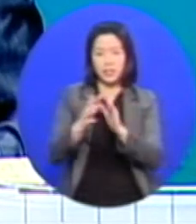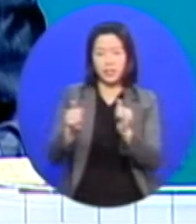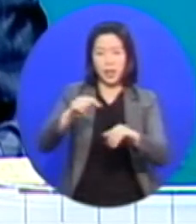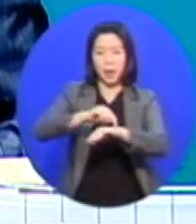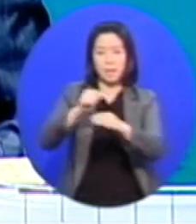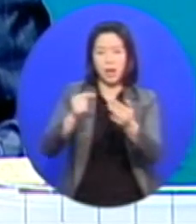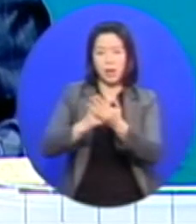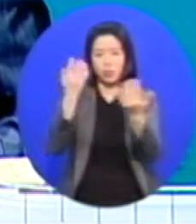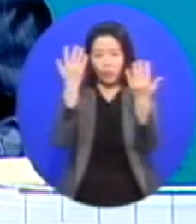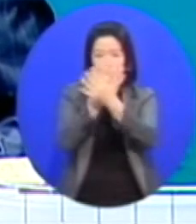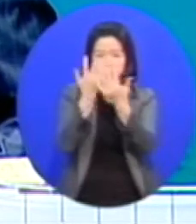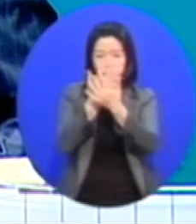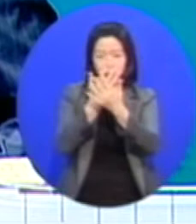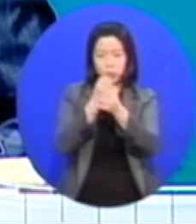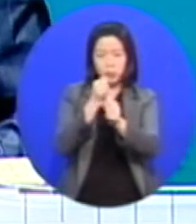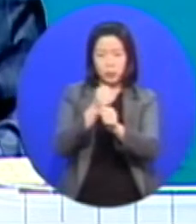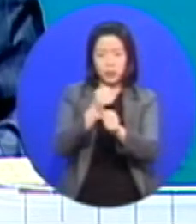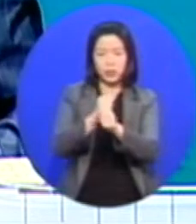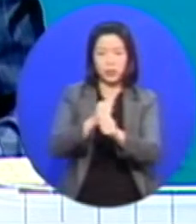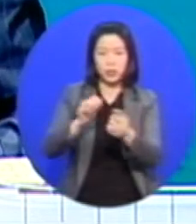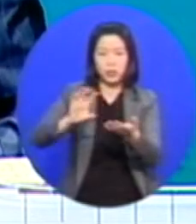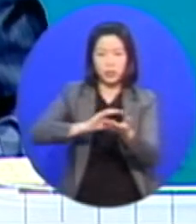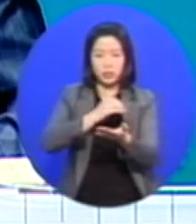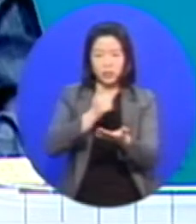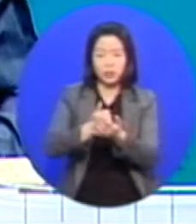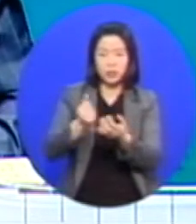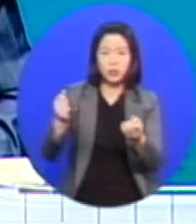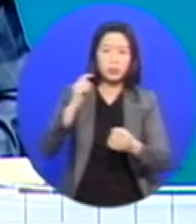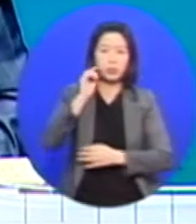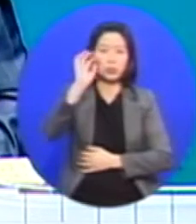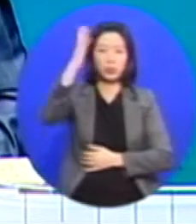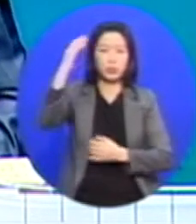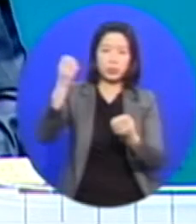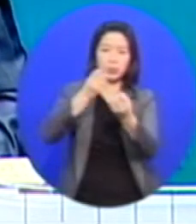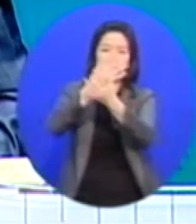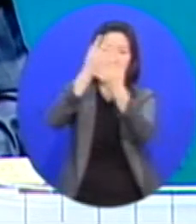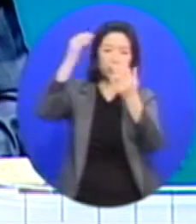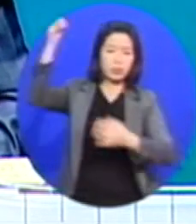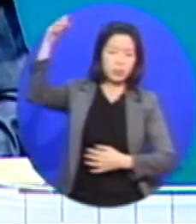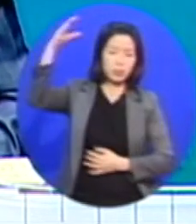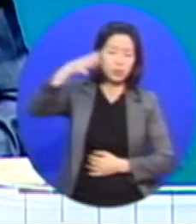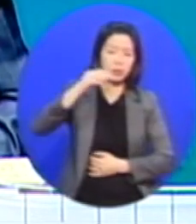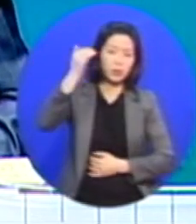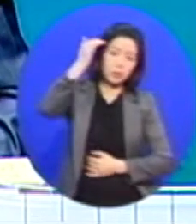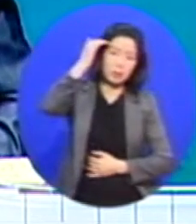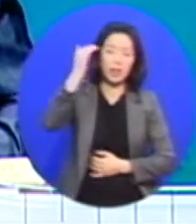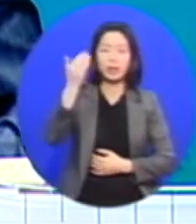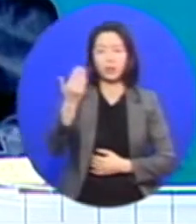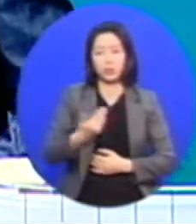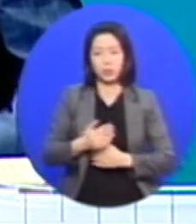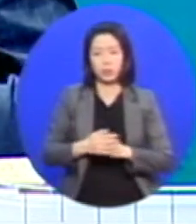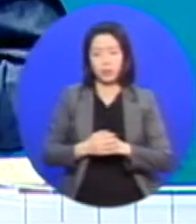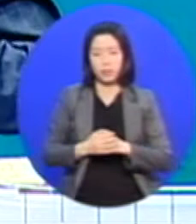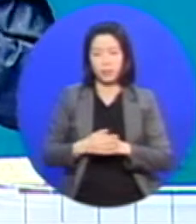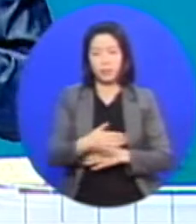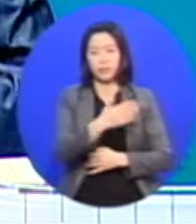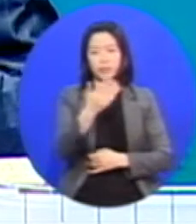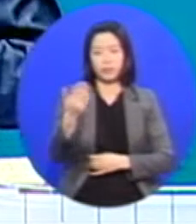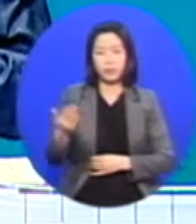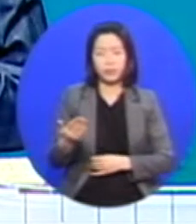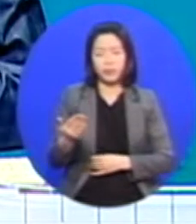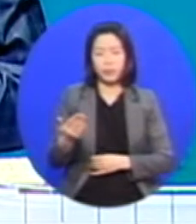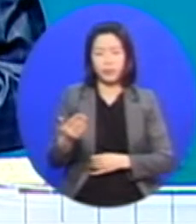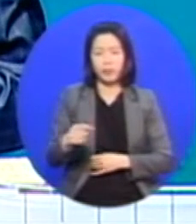익혀요 그리스도의 영광의 복음의 광채가 비치지 못하게 한다고 했잖아요 여러분은 여러분의